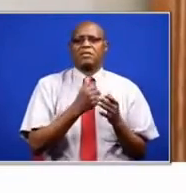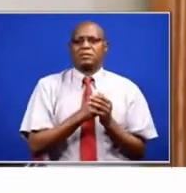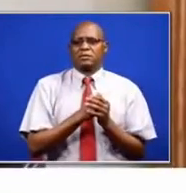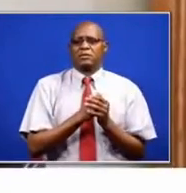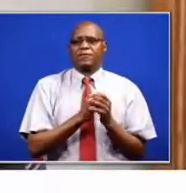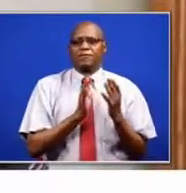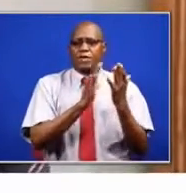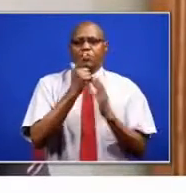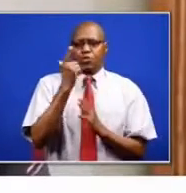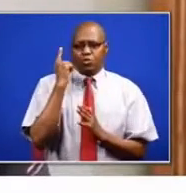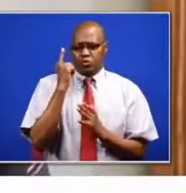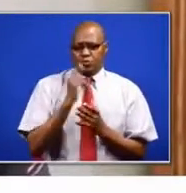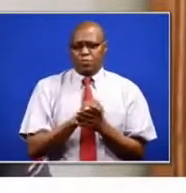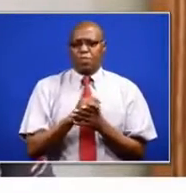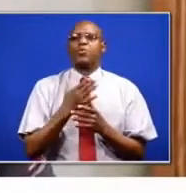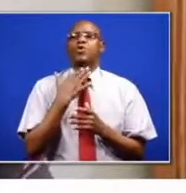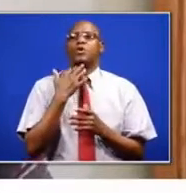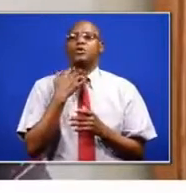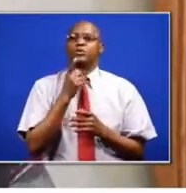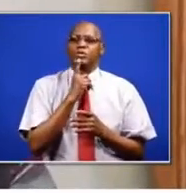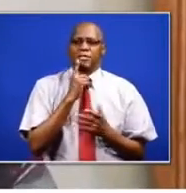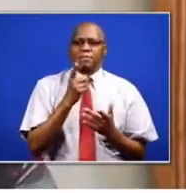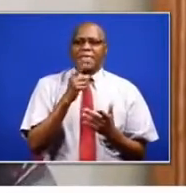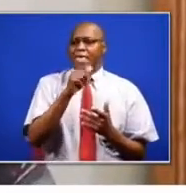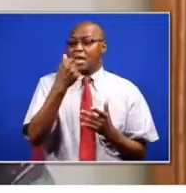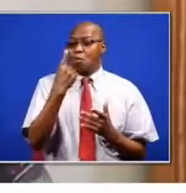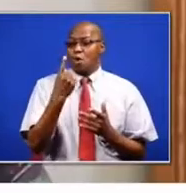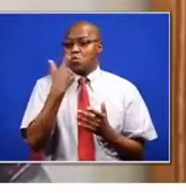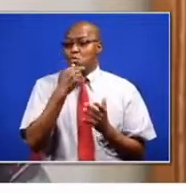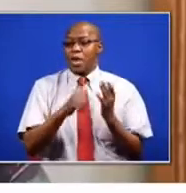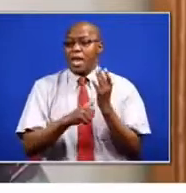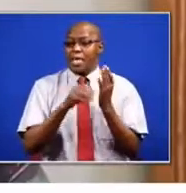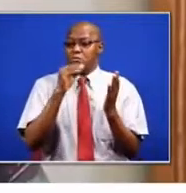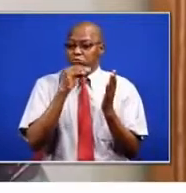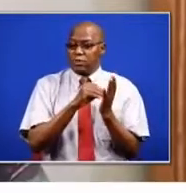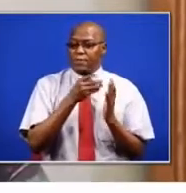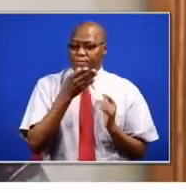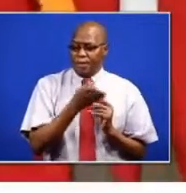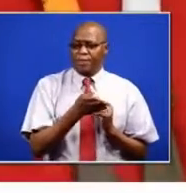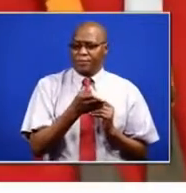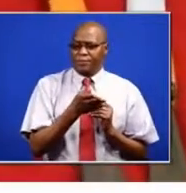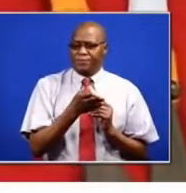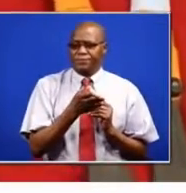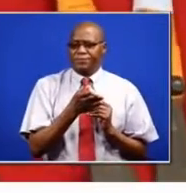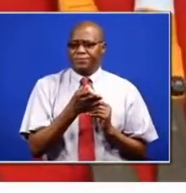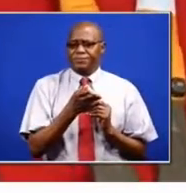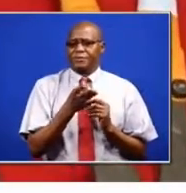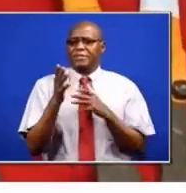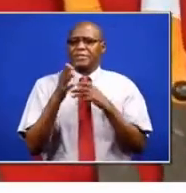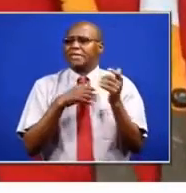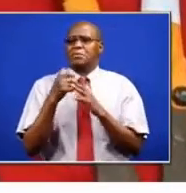kusema ya kuwa mtu yote ametajwa bila kujali yeye ni nani katika